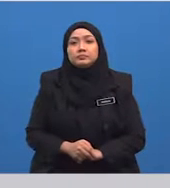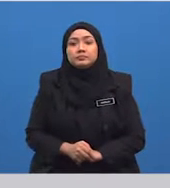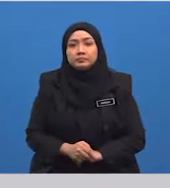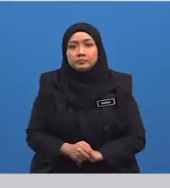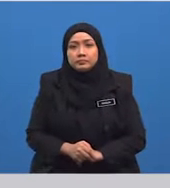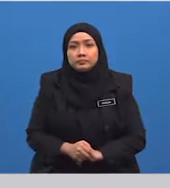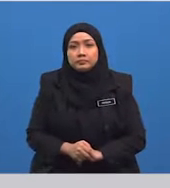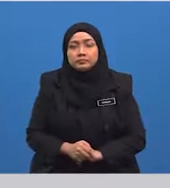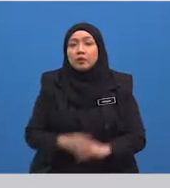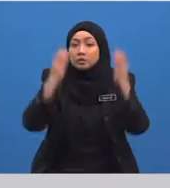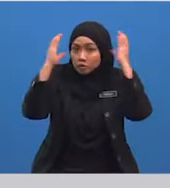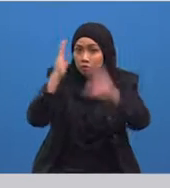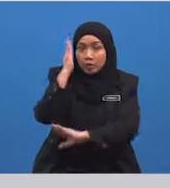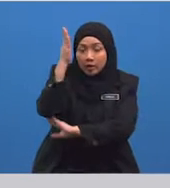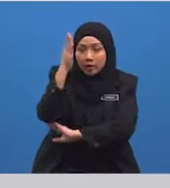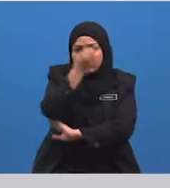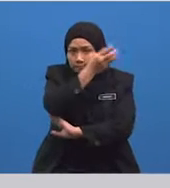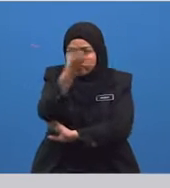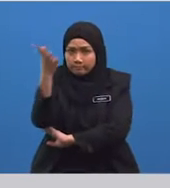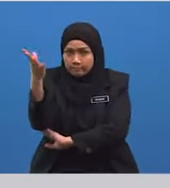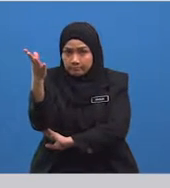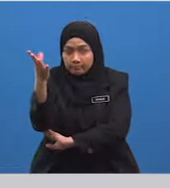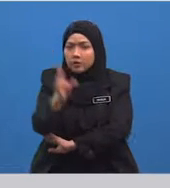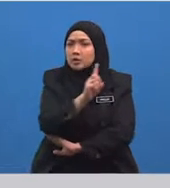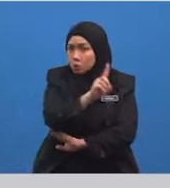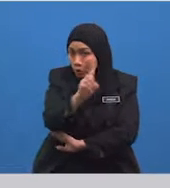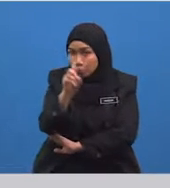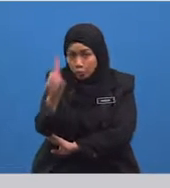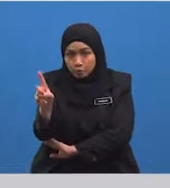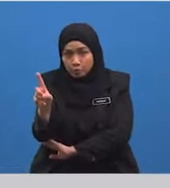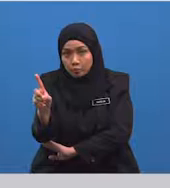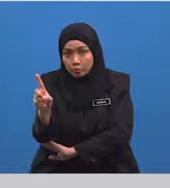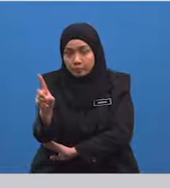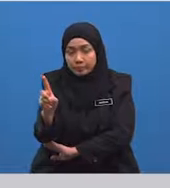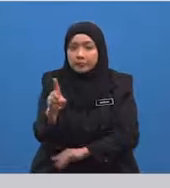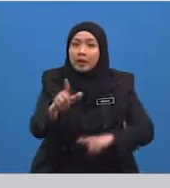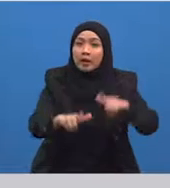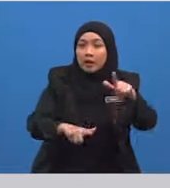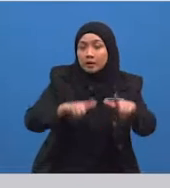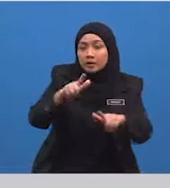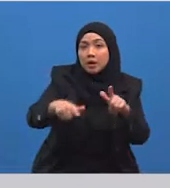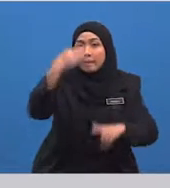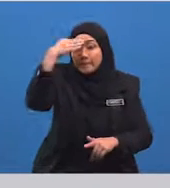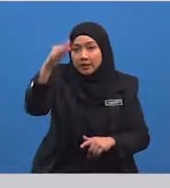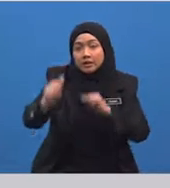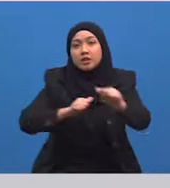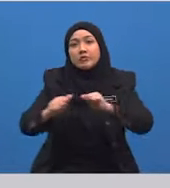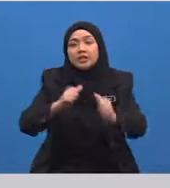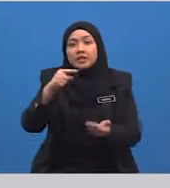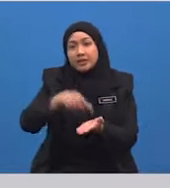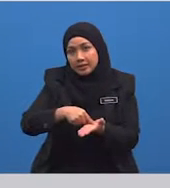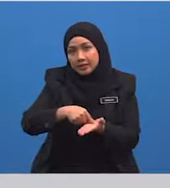Seterusnya, cikgu akan menerangkan satu persatu langkah-langkah bagi aktiviti